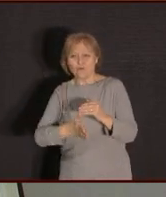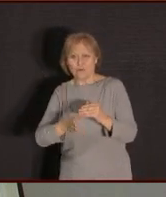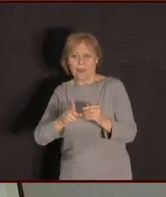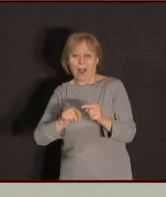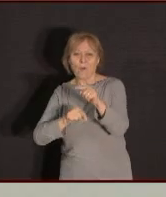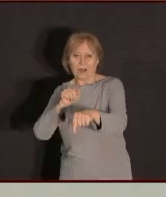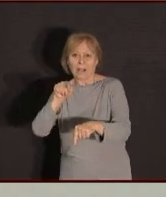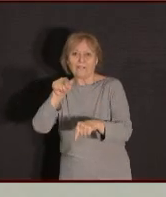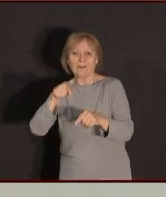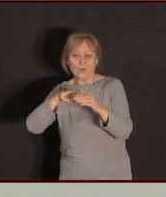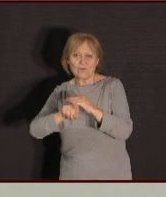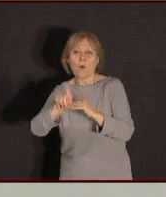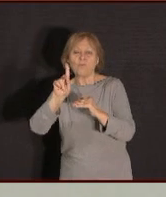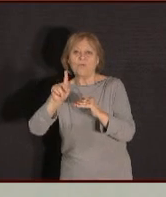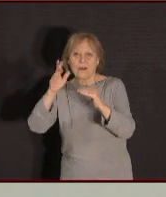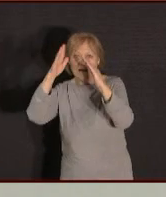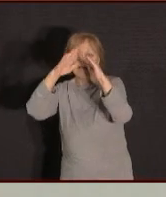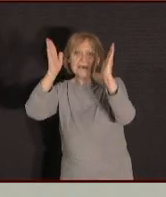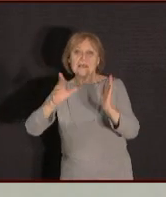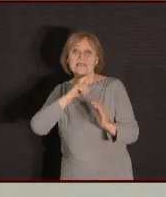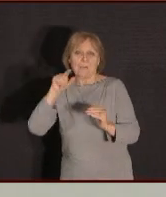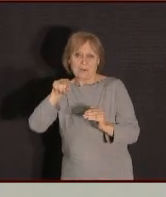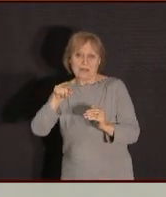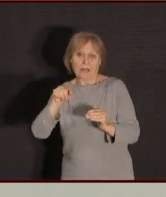do vstopa v samostan, trajala celih 7 let.